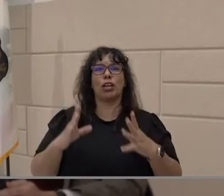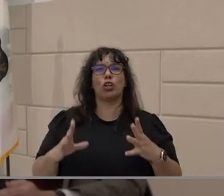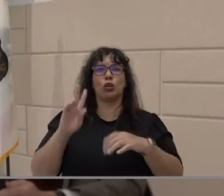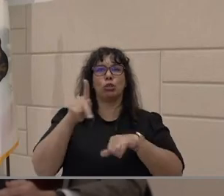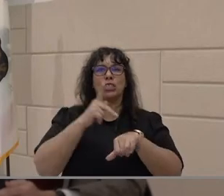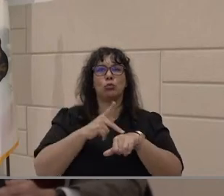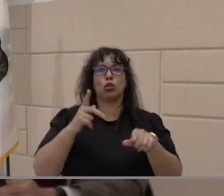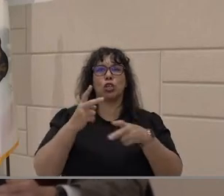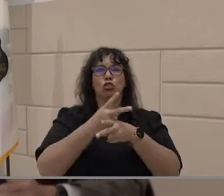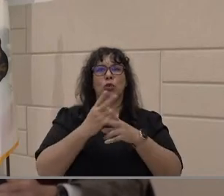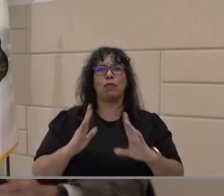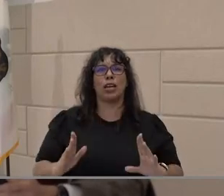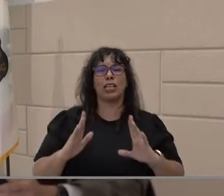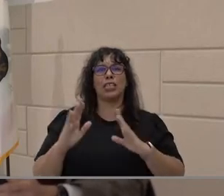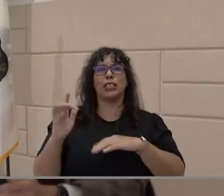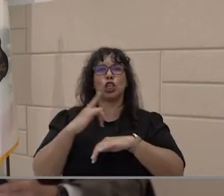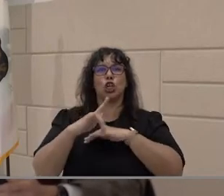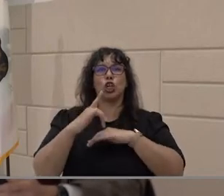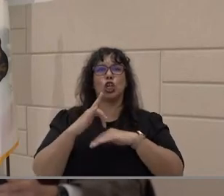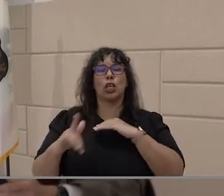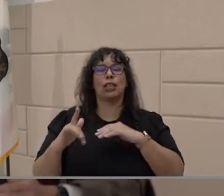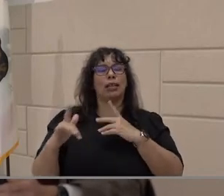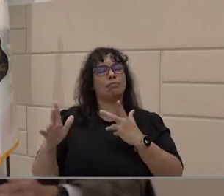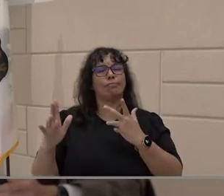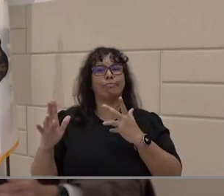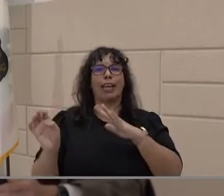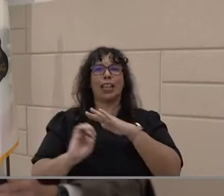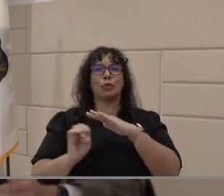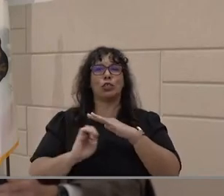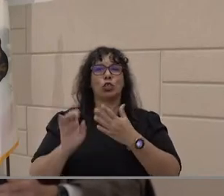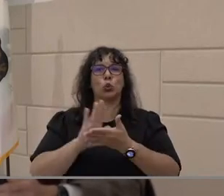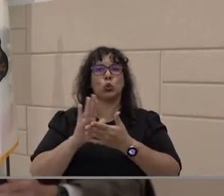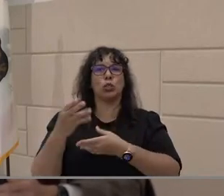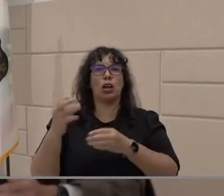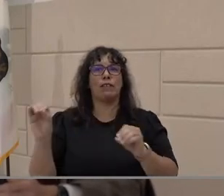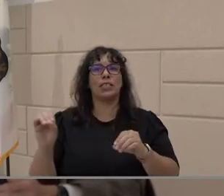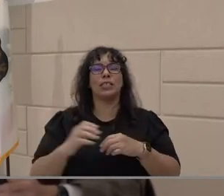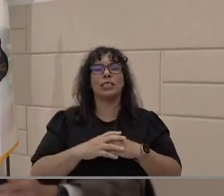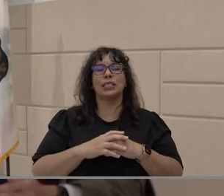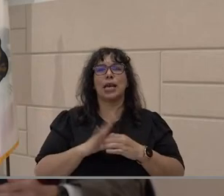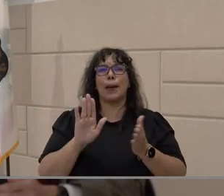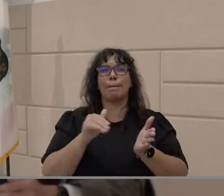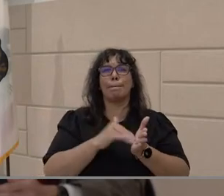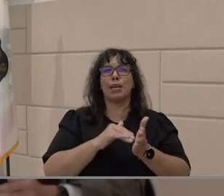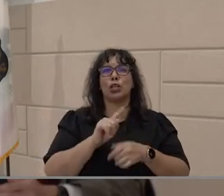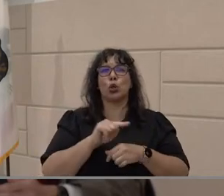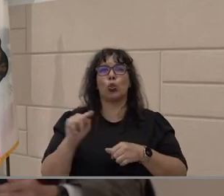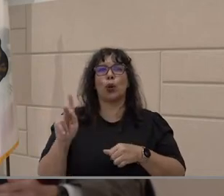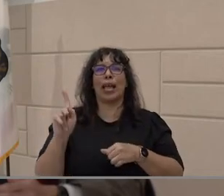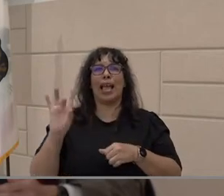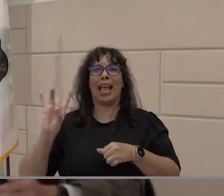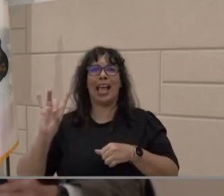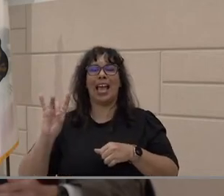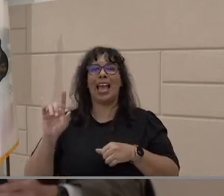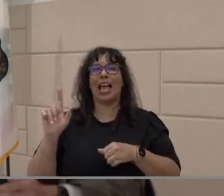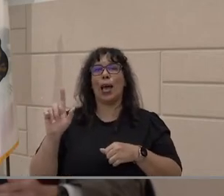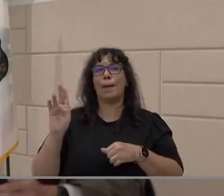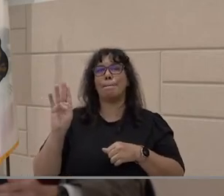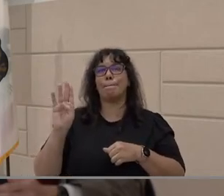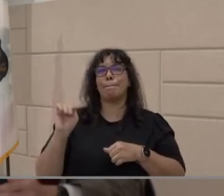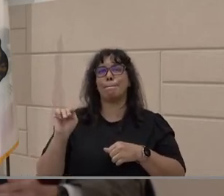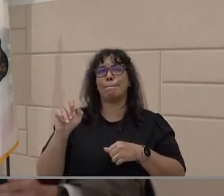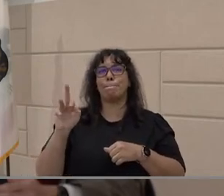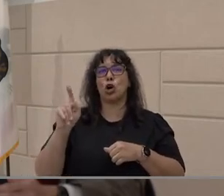នាំខាងនាយកសាលារៀនតទៅនឹងការបង្ហាត់សិស្សនៅអាបឋមសិក្សានៅ